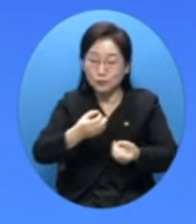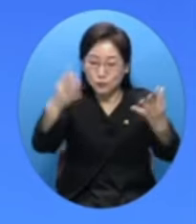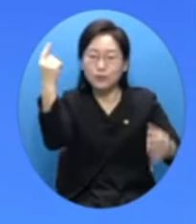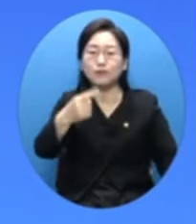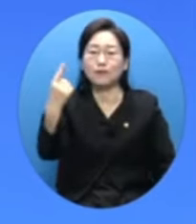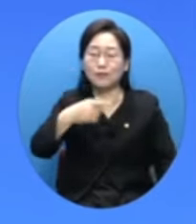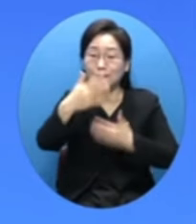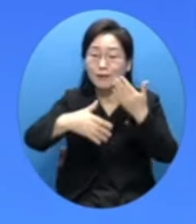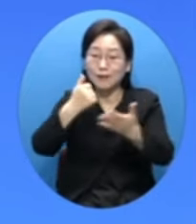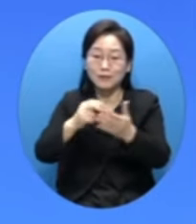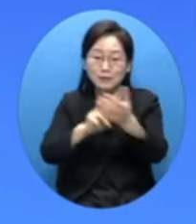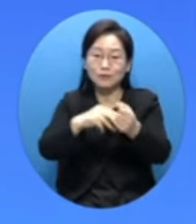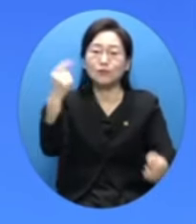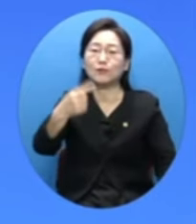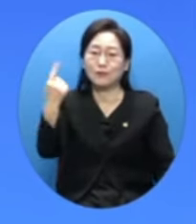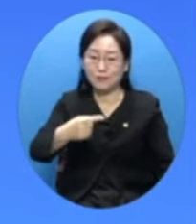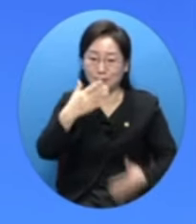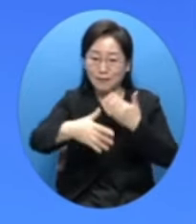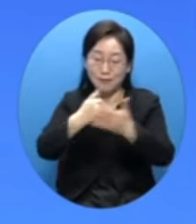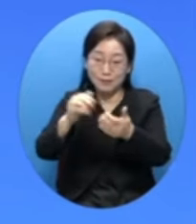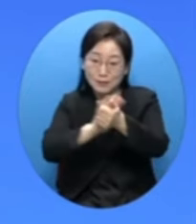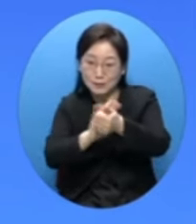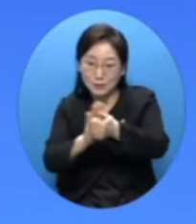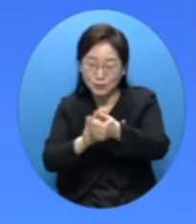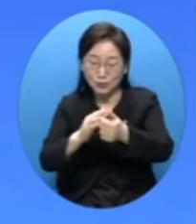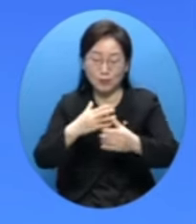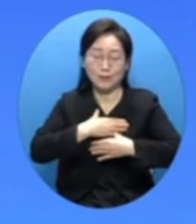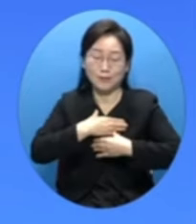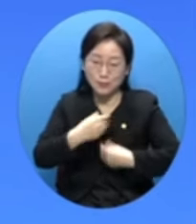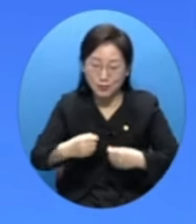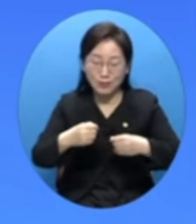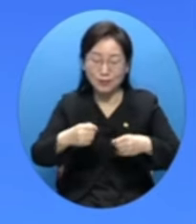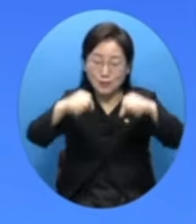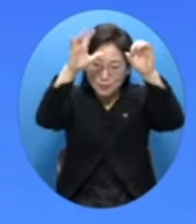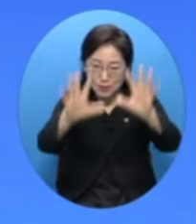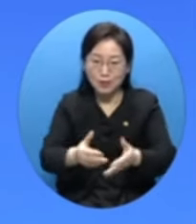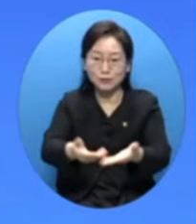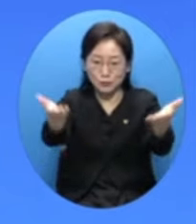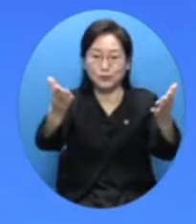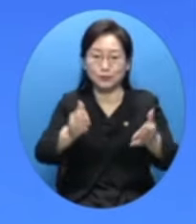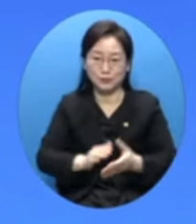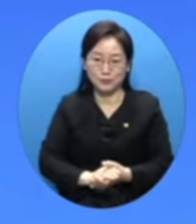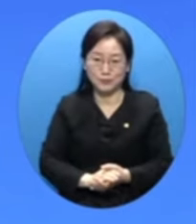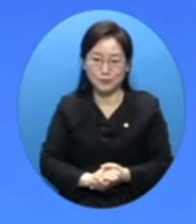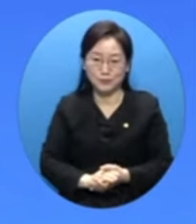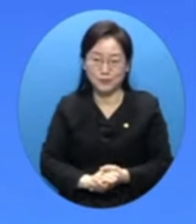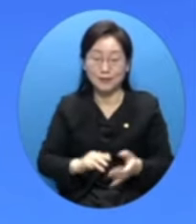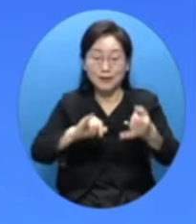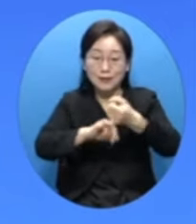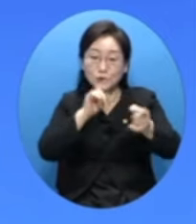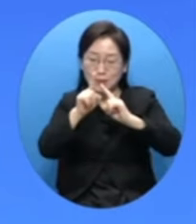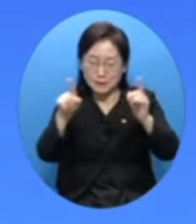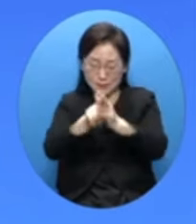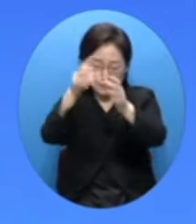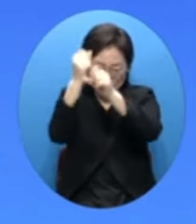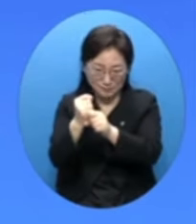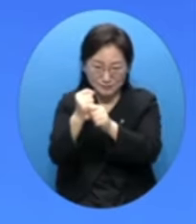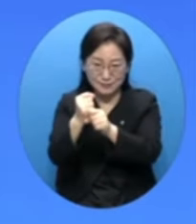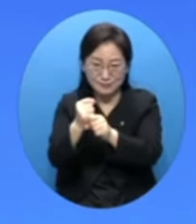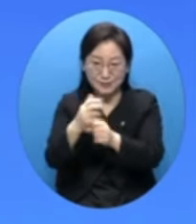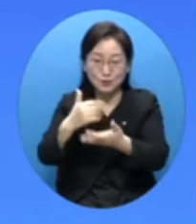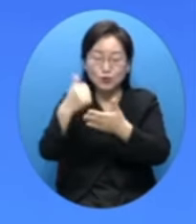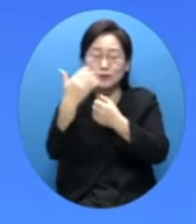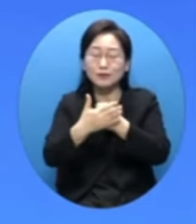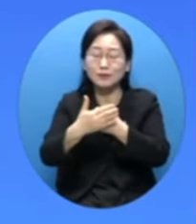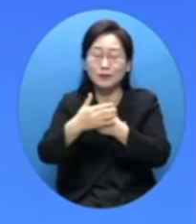임합니다. 하나님의 기적이 임합니다. 하나님의 위로와 평안함이 임하게 되는 것입니다. 약속의 말씀 잡고 나가면 주님의